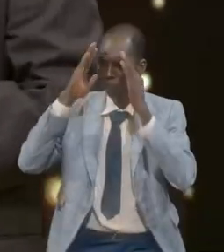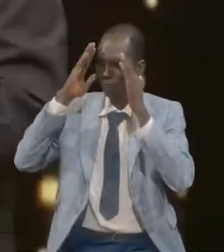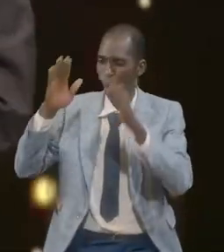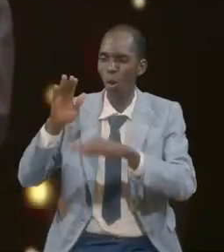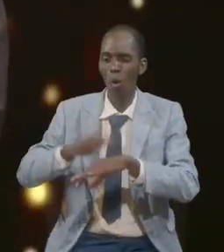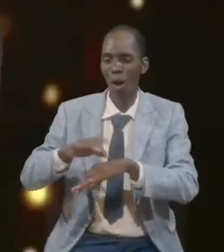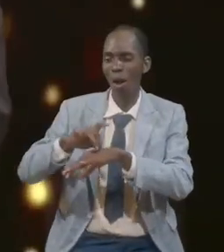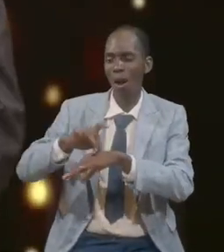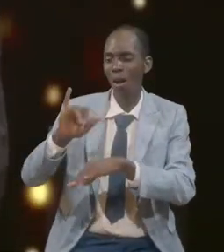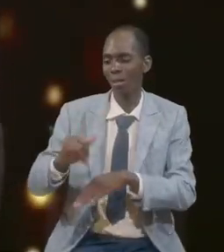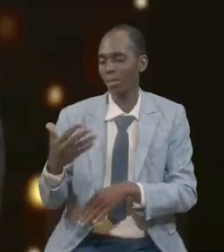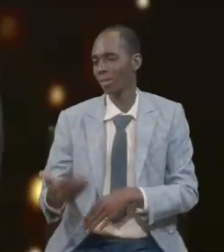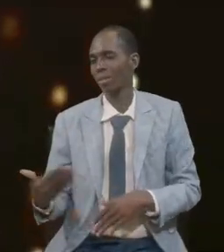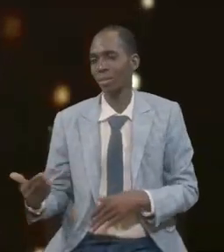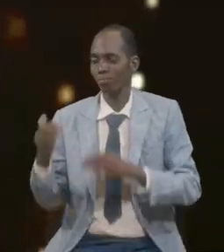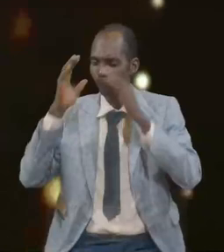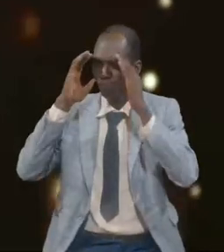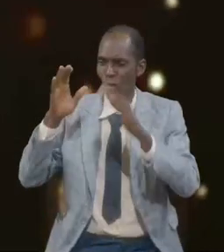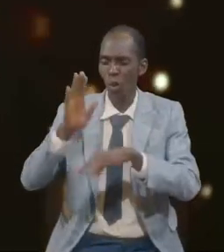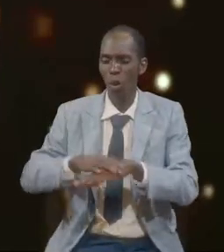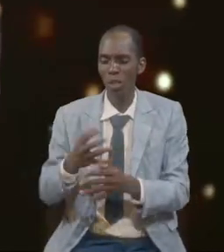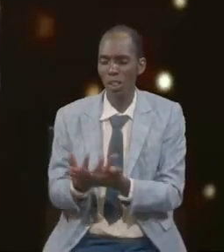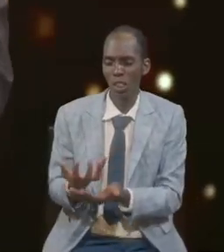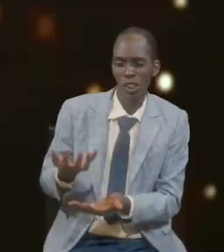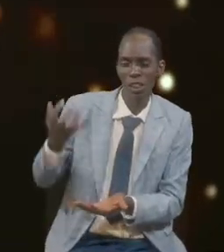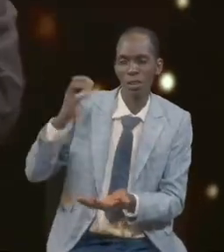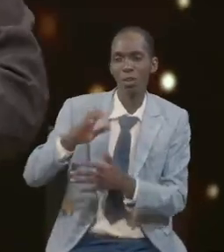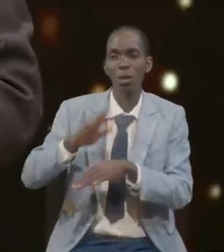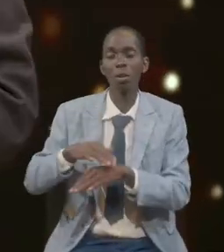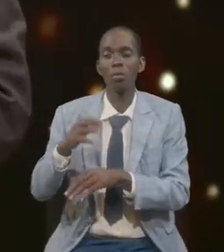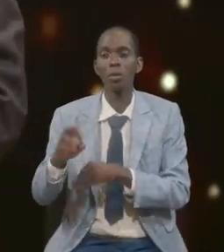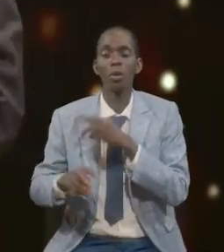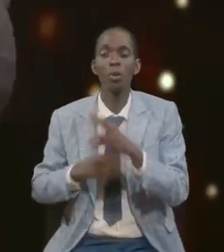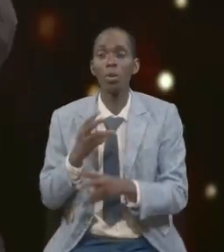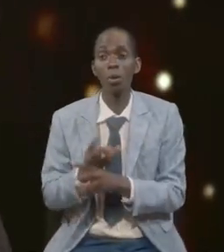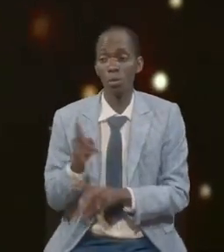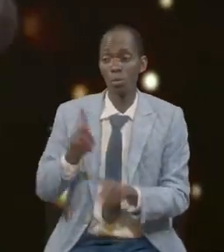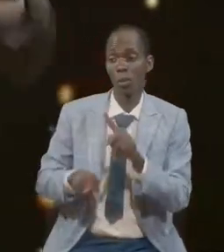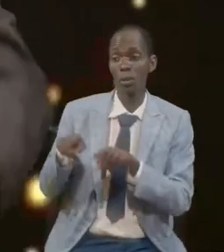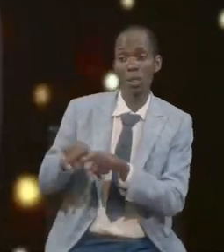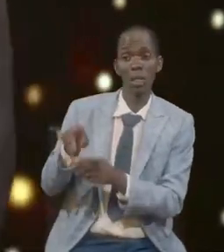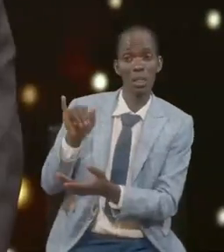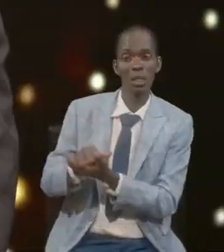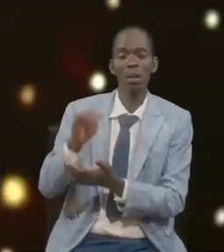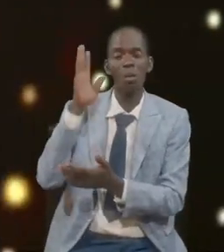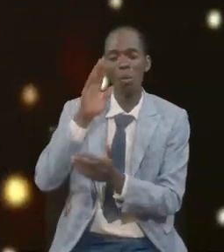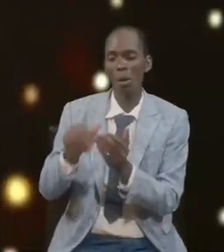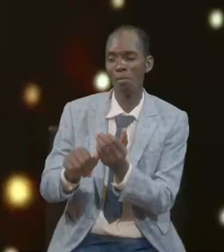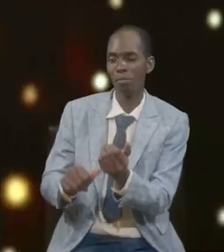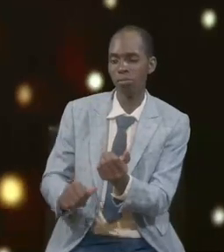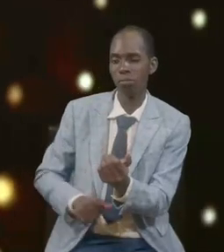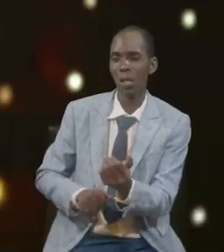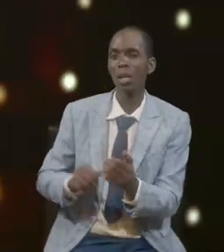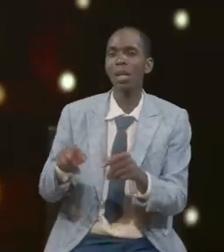ils poursuivent la richesse du monde, et c'est dit que ces gens-là, ils vont se faner comme